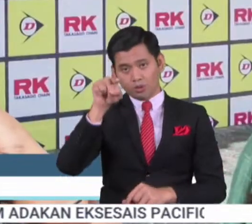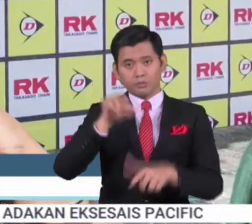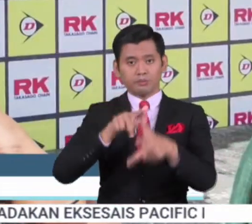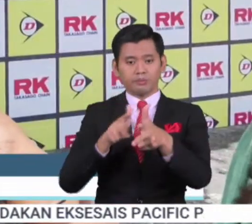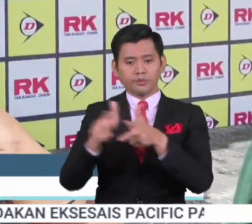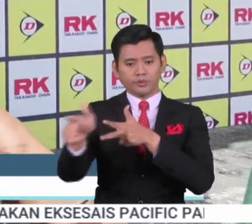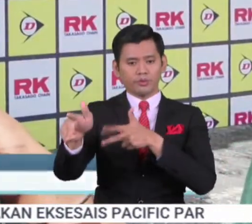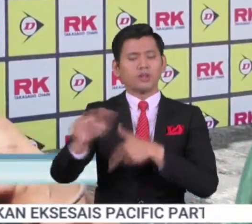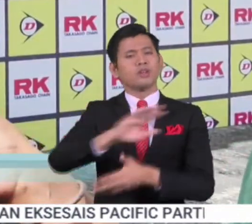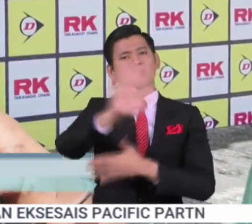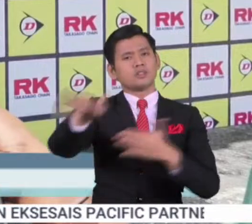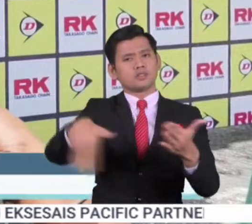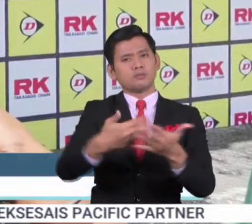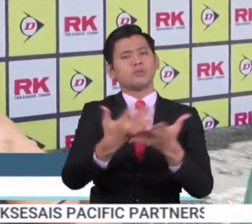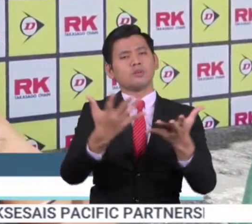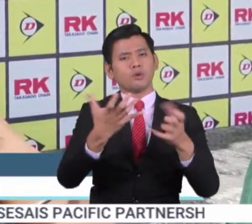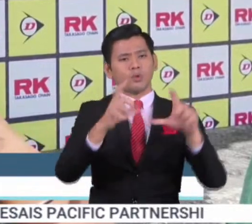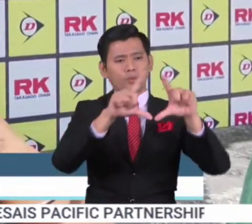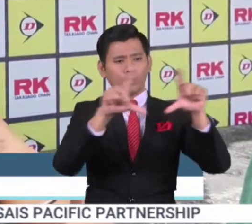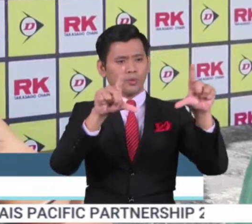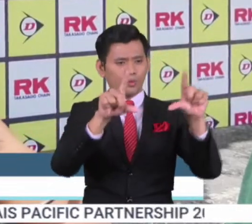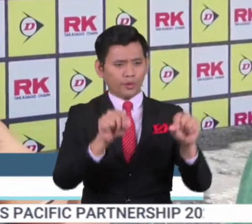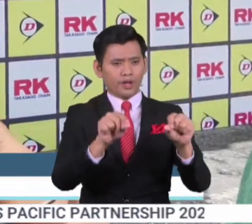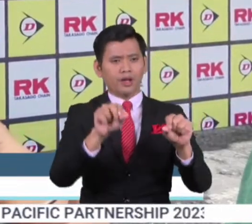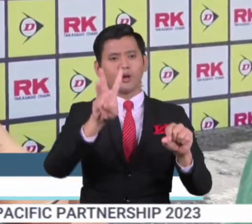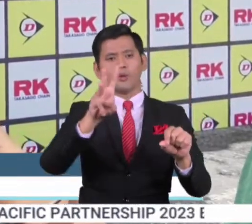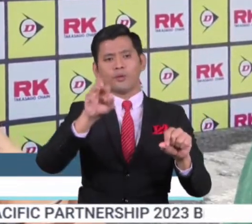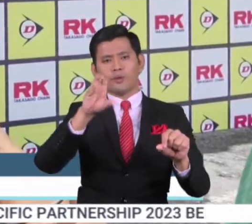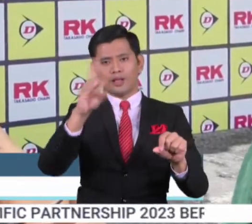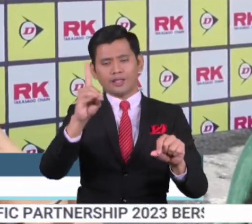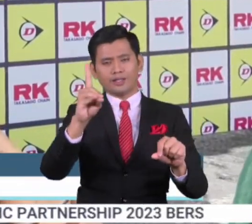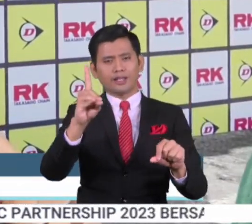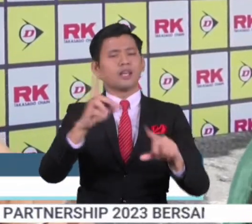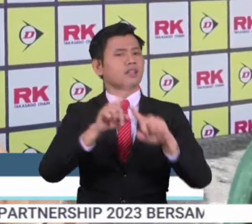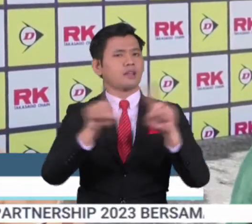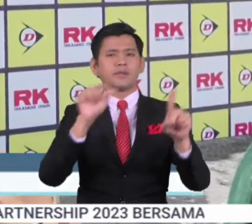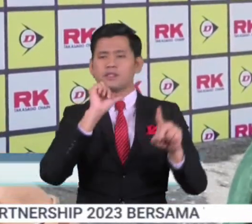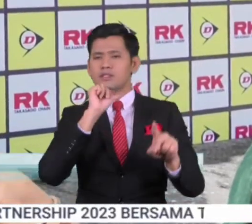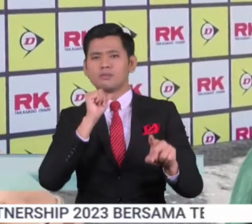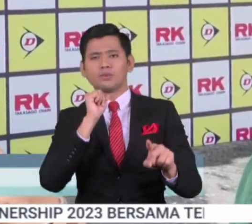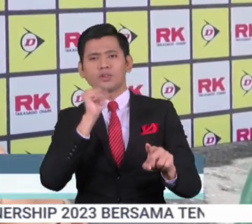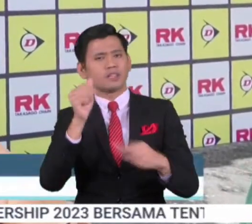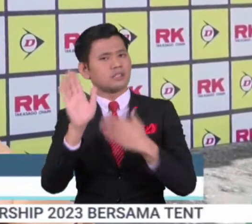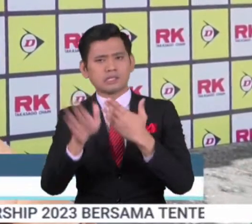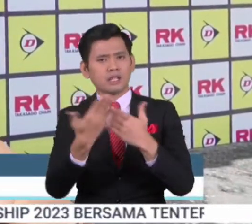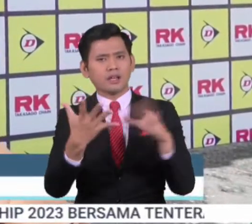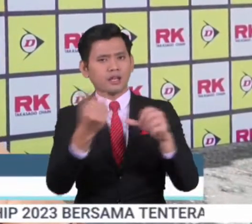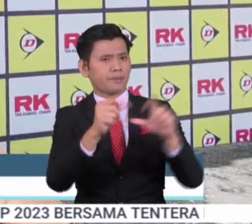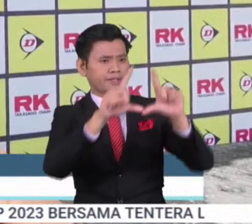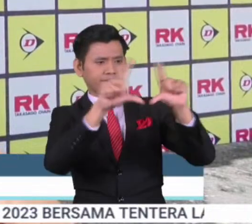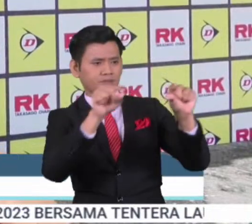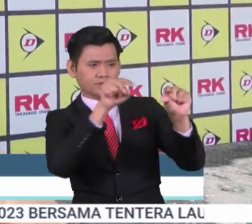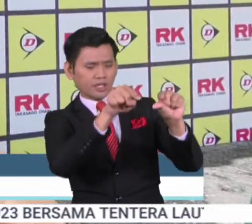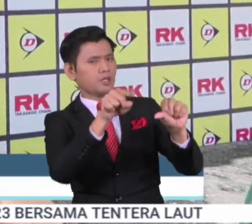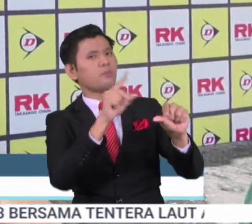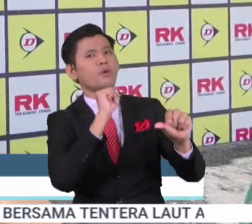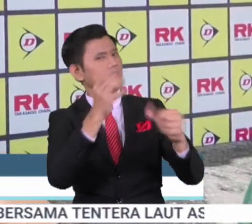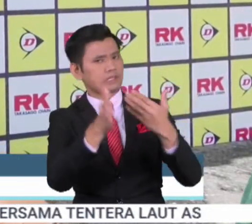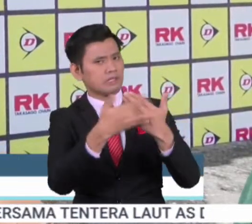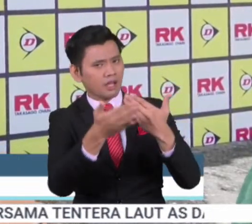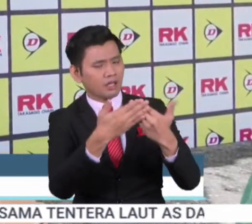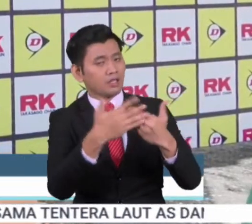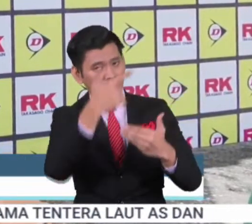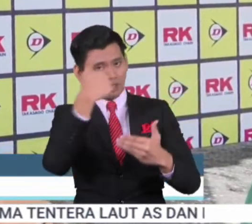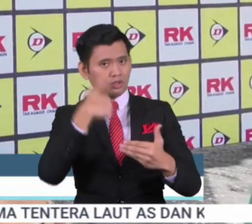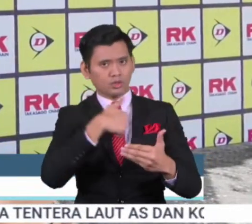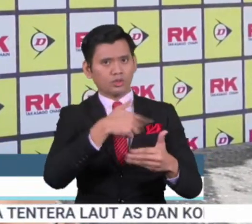Saya rasa semua rider nak untuk wildcard. Tapi bukan satu yang mudah lah, sebab kita berlumba dengan jentera yang berbeza.